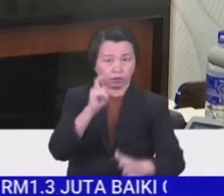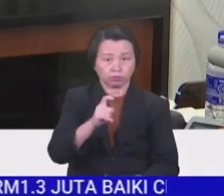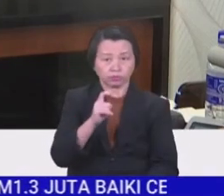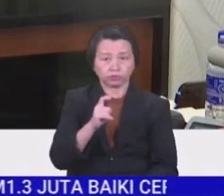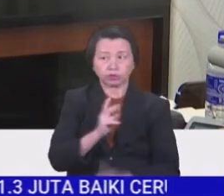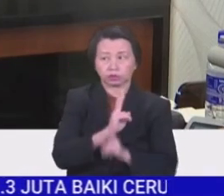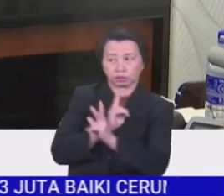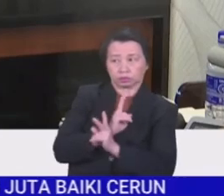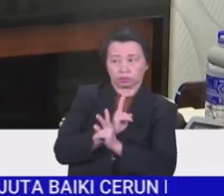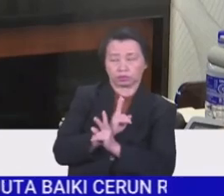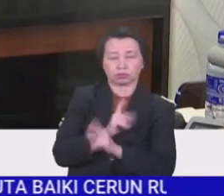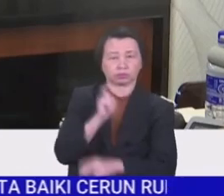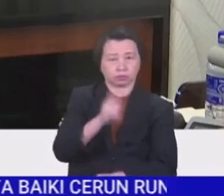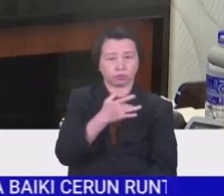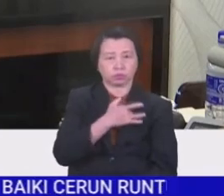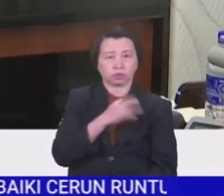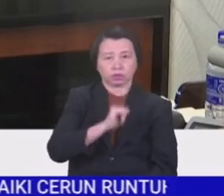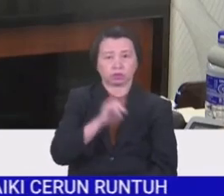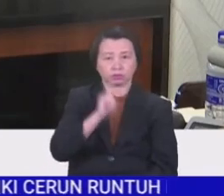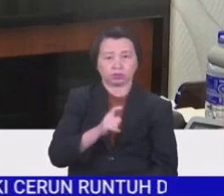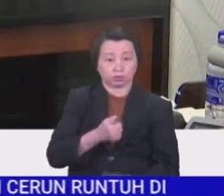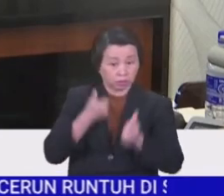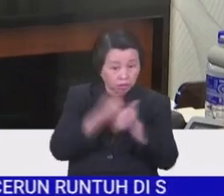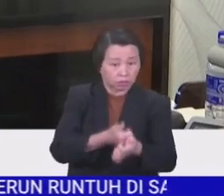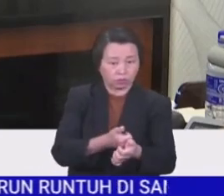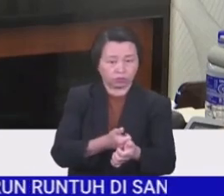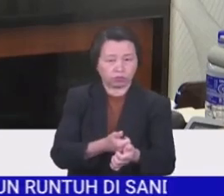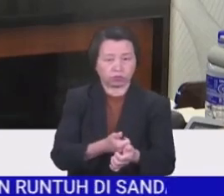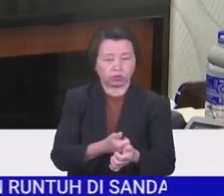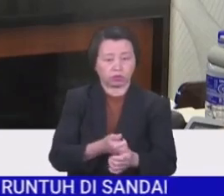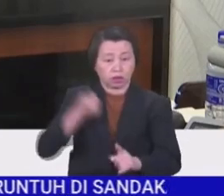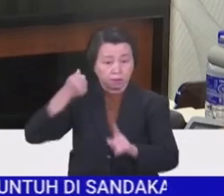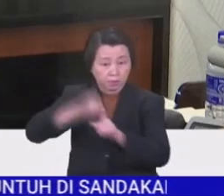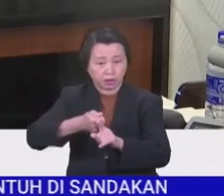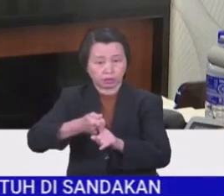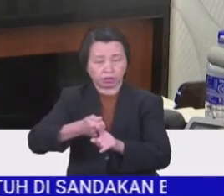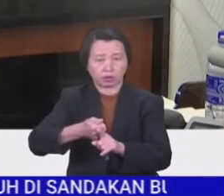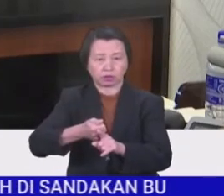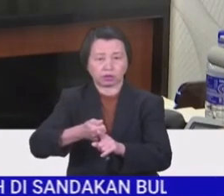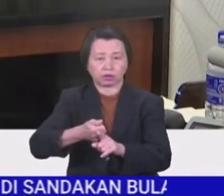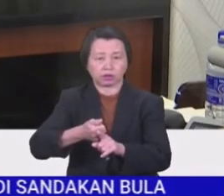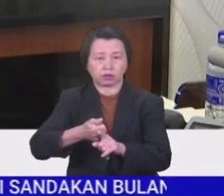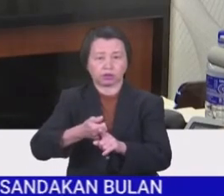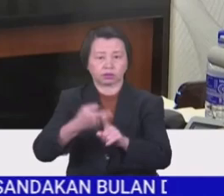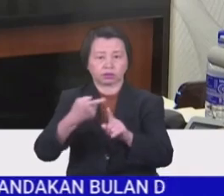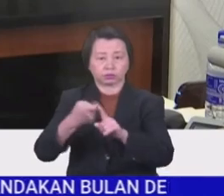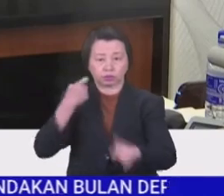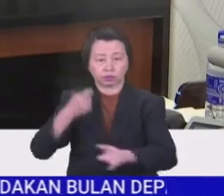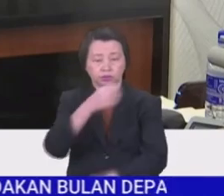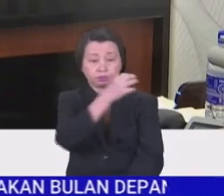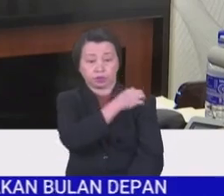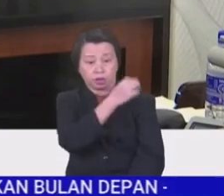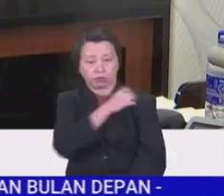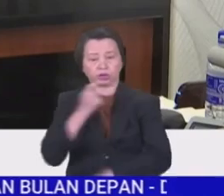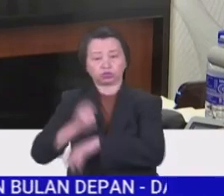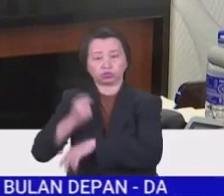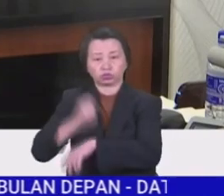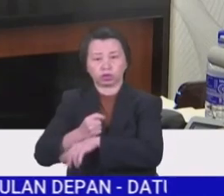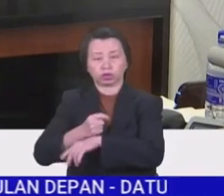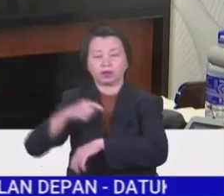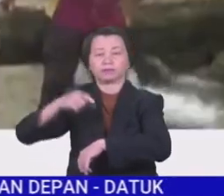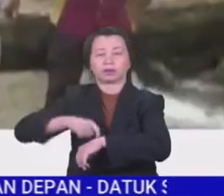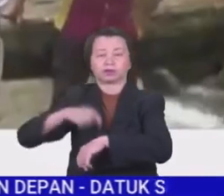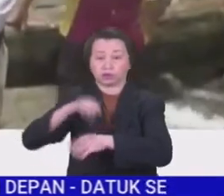lah dan juga kena akur dengan perintah tempat arahan yang beri oleh pegawai kita yang bertugas pada